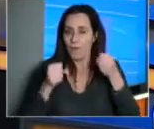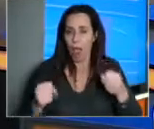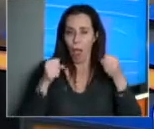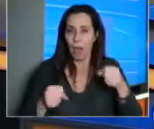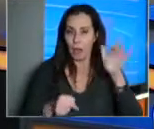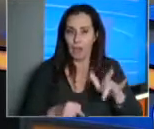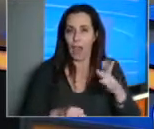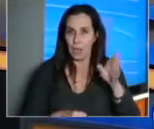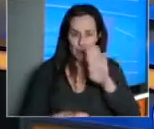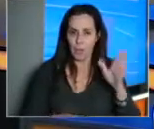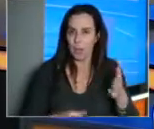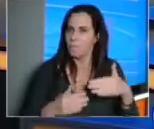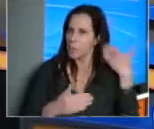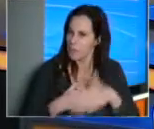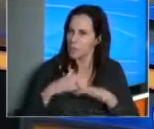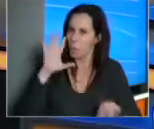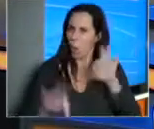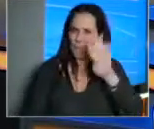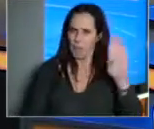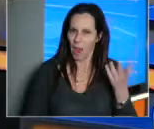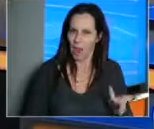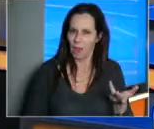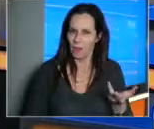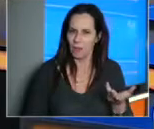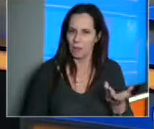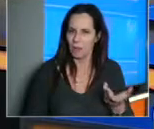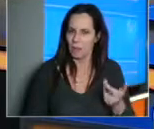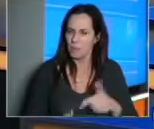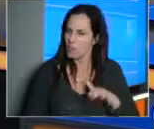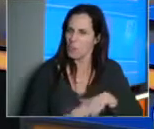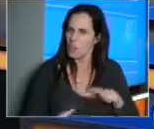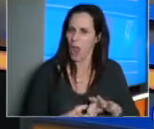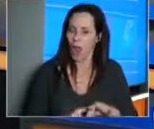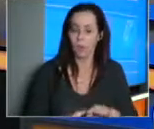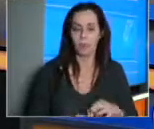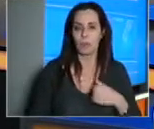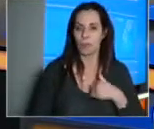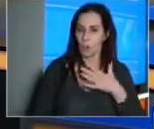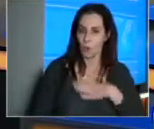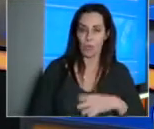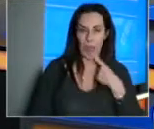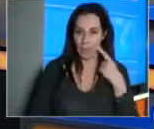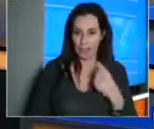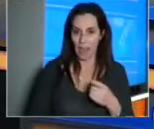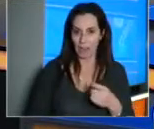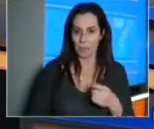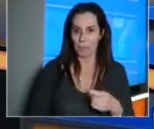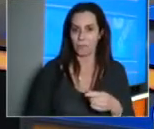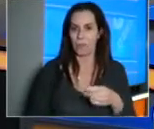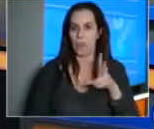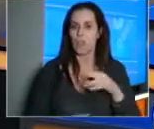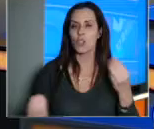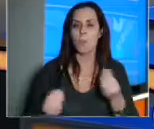של בלוני נפץ וטילים וכולי, ובסוף ברגע האמת, בגלל שמדברים לשייכות שלו, הוא אני יצביע? אני רוצה להגיד לך, יש